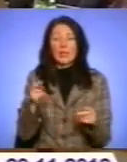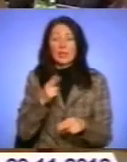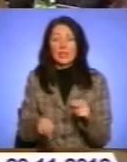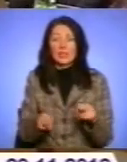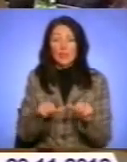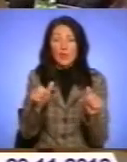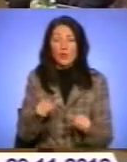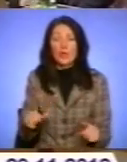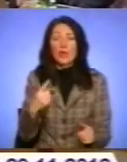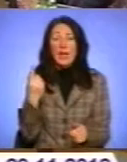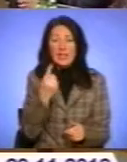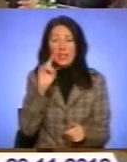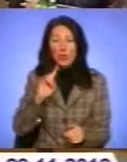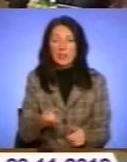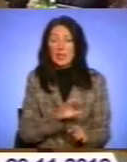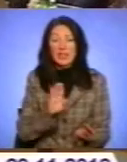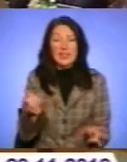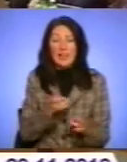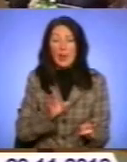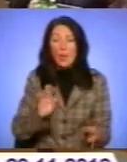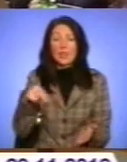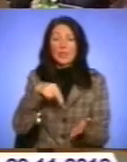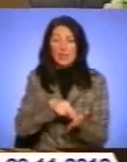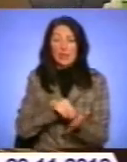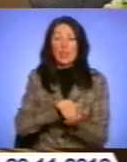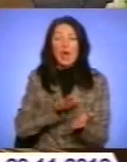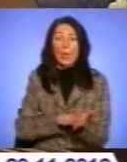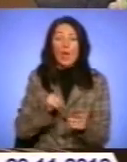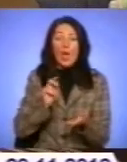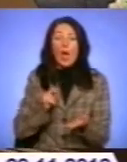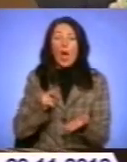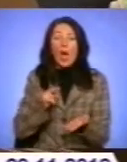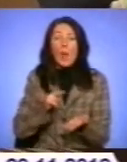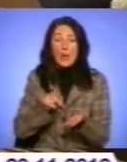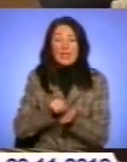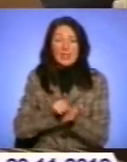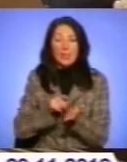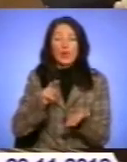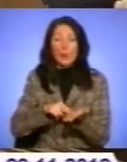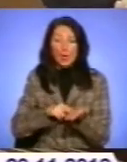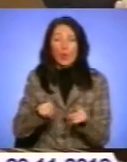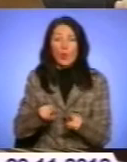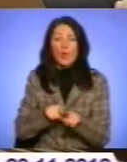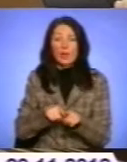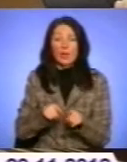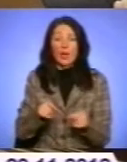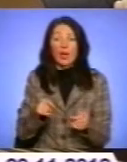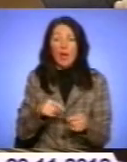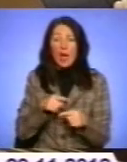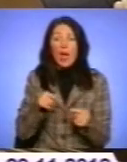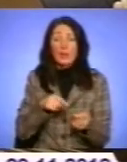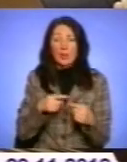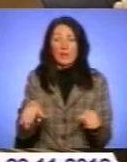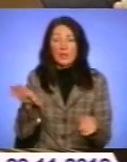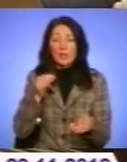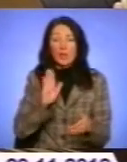буде ставати на облік в податковій, у пенсійному фонді та органах держстатистики. Вся інформація вноситиметься до єдиного реєстру. Також, за словами Миколи